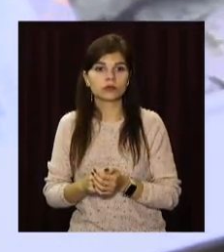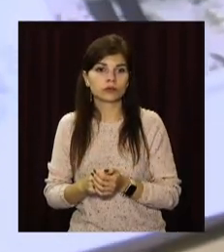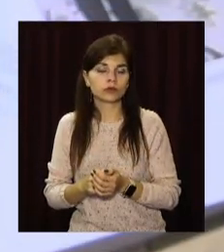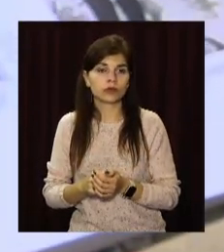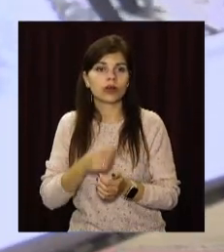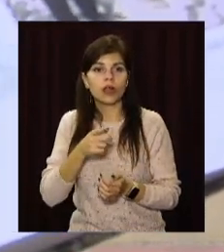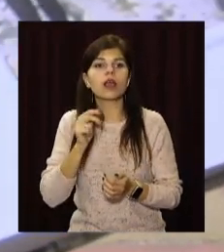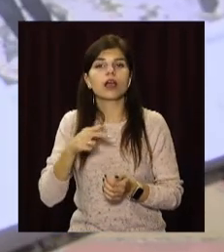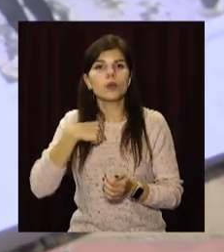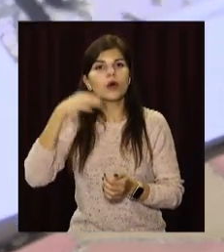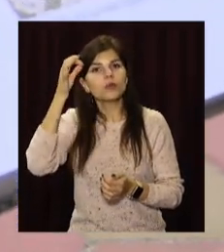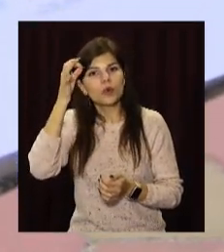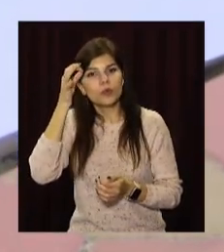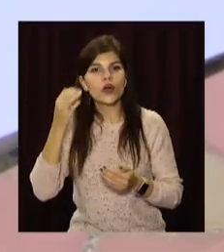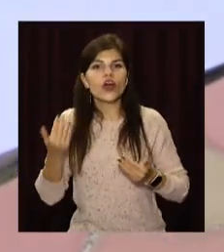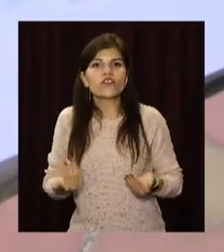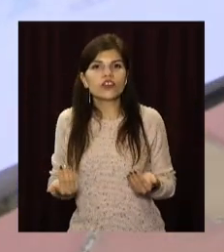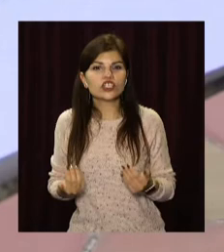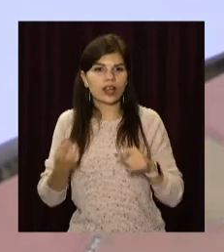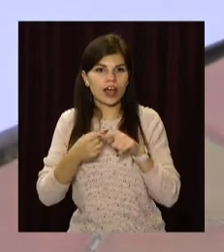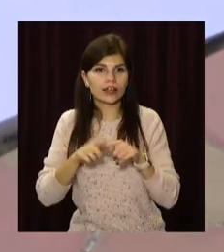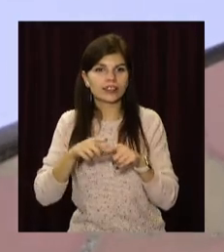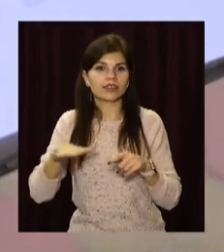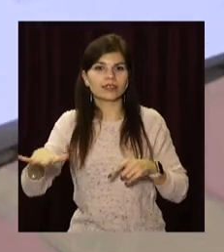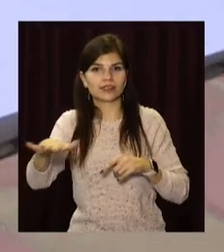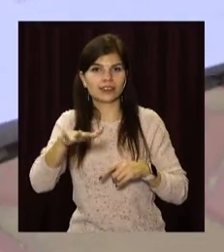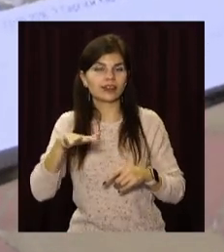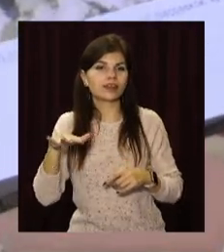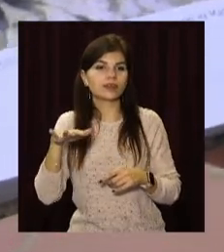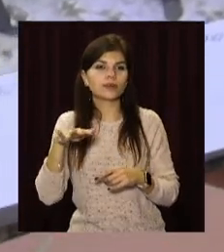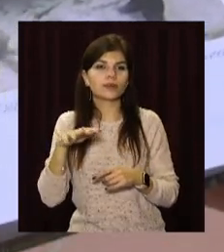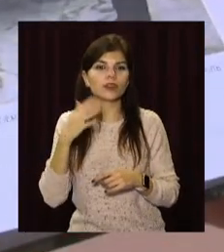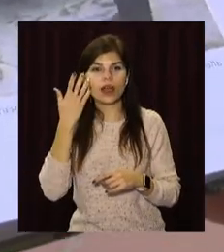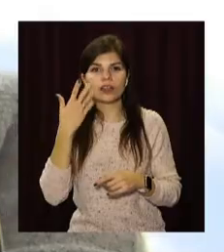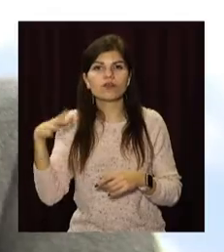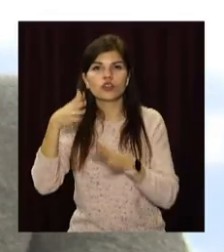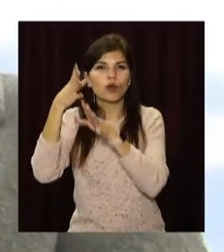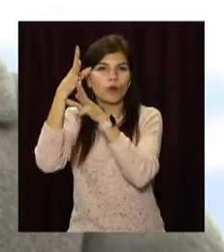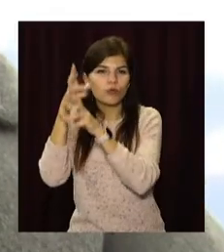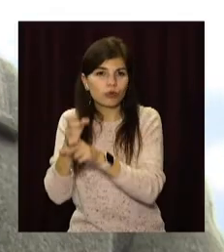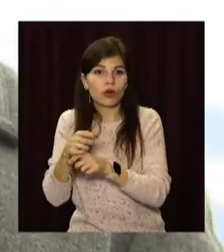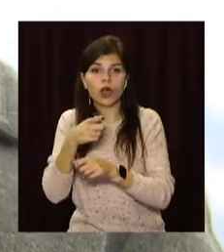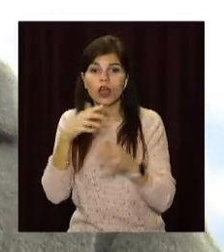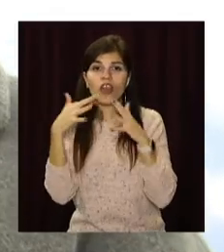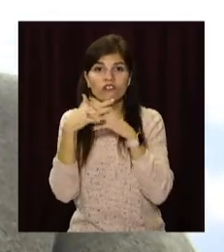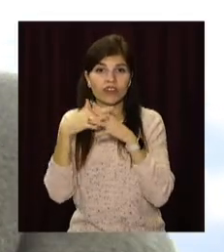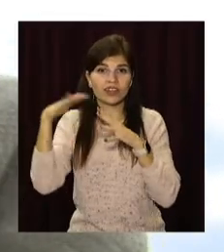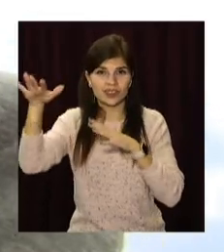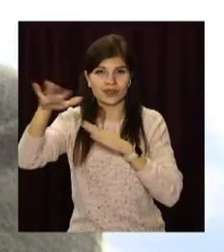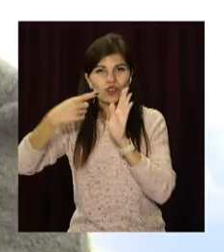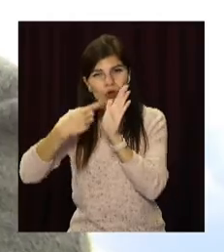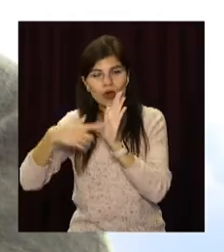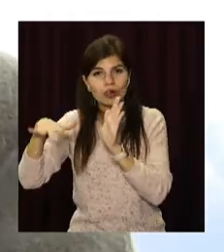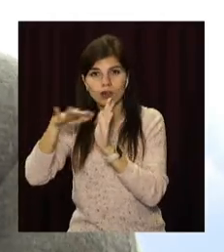як ми допомагали вижити їм в цьому Черкаському, коли були всі приміщення зруйновані. Як нікому війна на сході країни